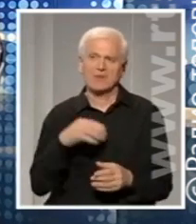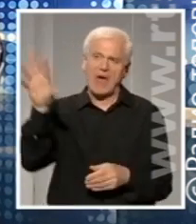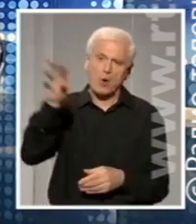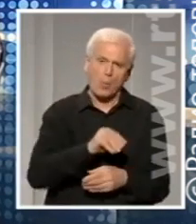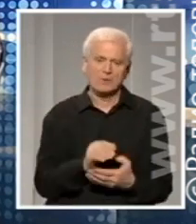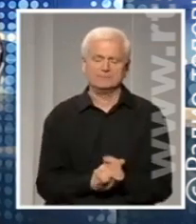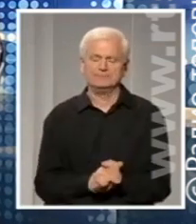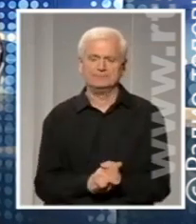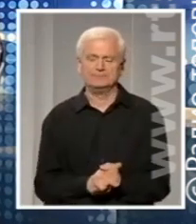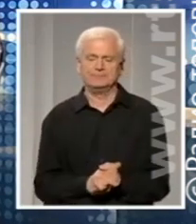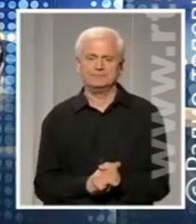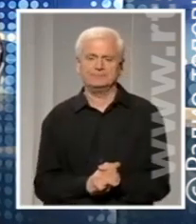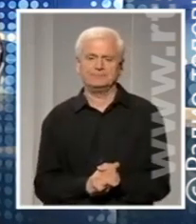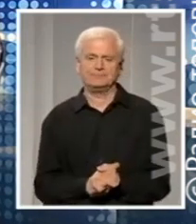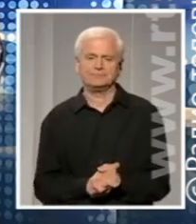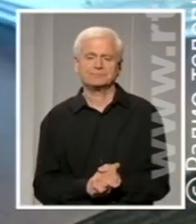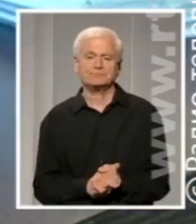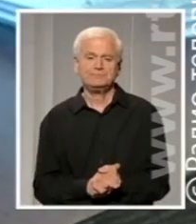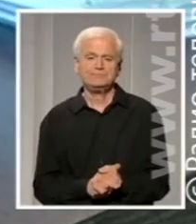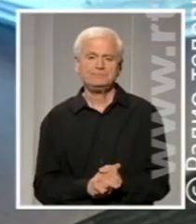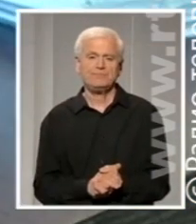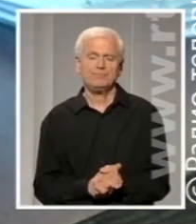koga možemo da prepisujemo? Pa,